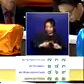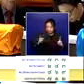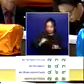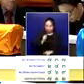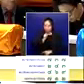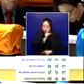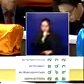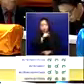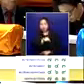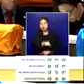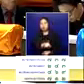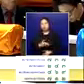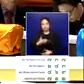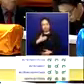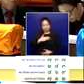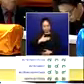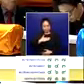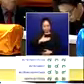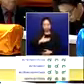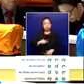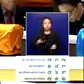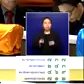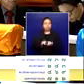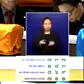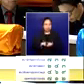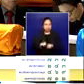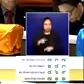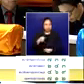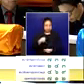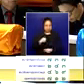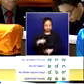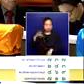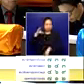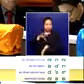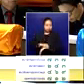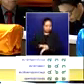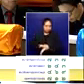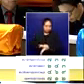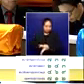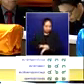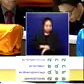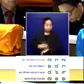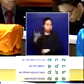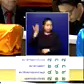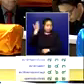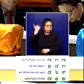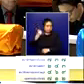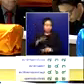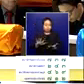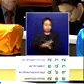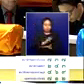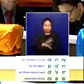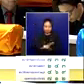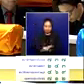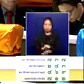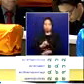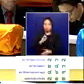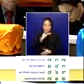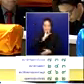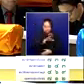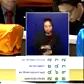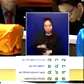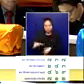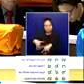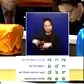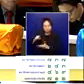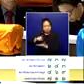และดิฉันนะคะก็เป็นบุคคลหนึ่งนะคะที่ถูกจับกลุ่มในขณะที่กำลังแจกเอกสารโหวตโนในการร่างประ